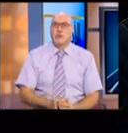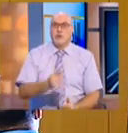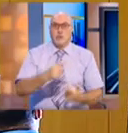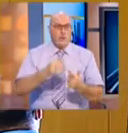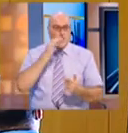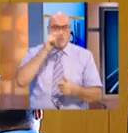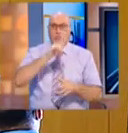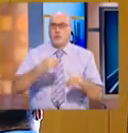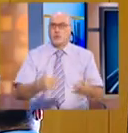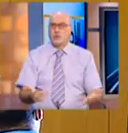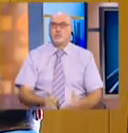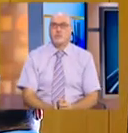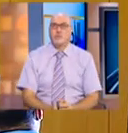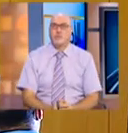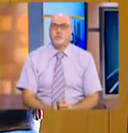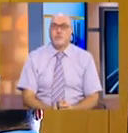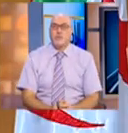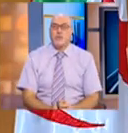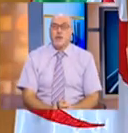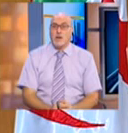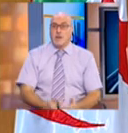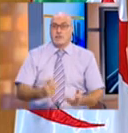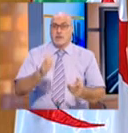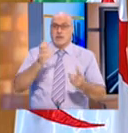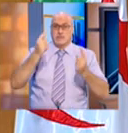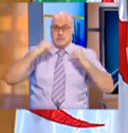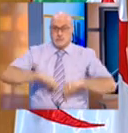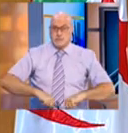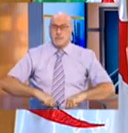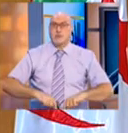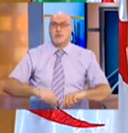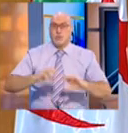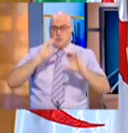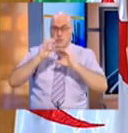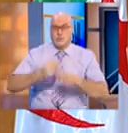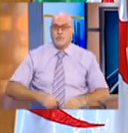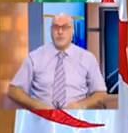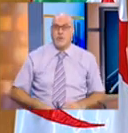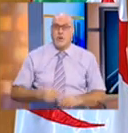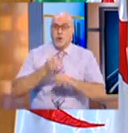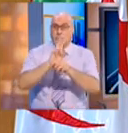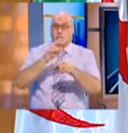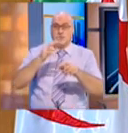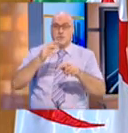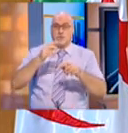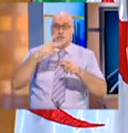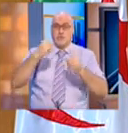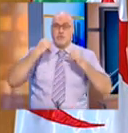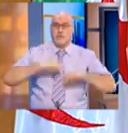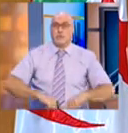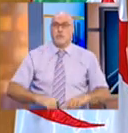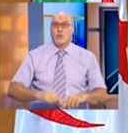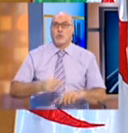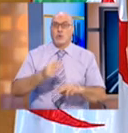بشعبي. الوزير المستشار للاتصال الناطق الرسمي السابق لرئاسة الجمهورية